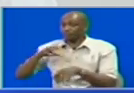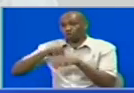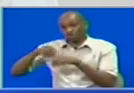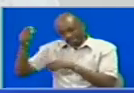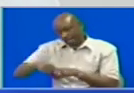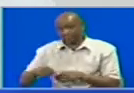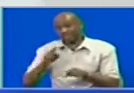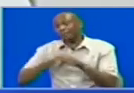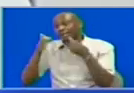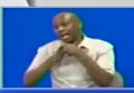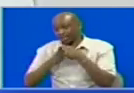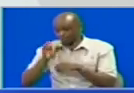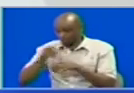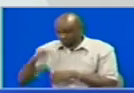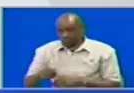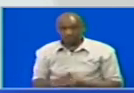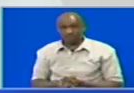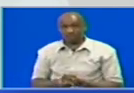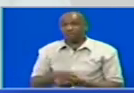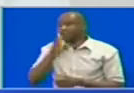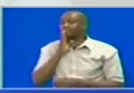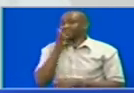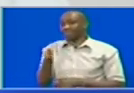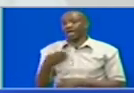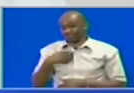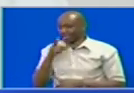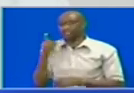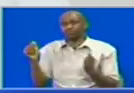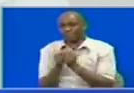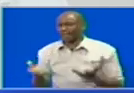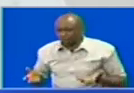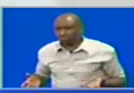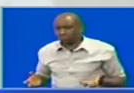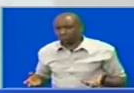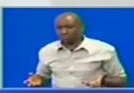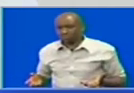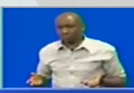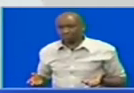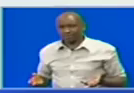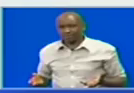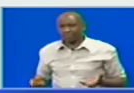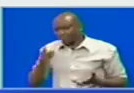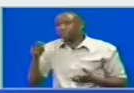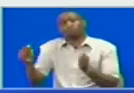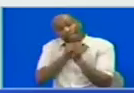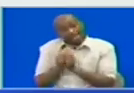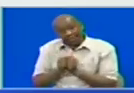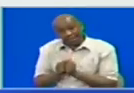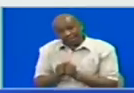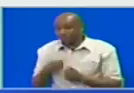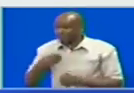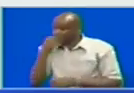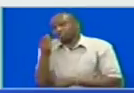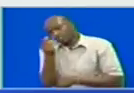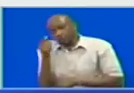kula. Saa 3. Kula mika free ndo breakfast bado kuna lunch. Sio kula kidogo. Kumbe ndio ilikuwa combination ya lunch. Sio kula